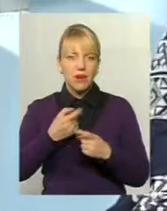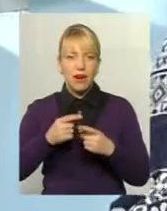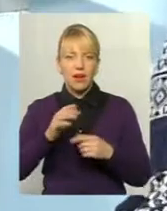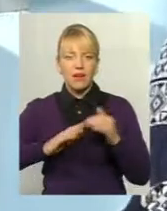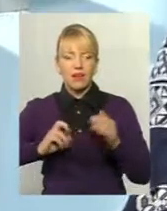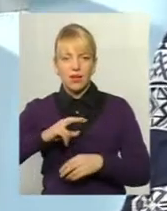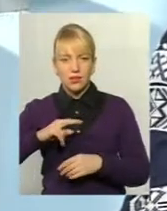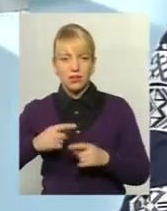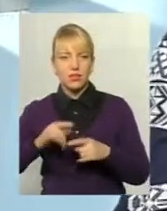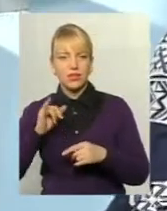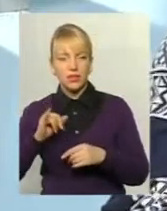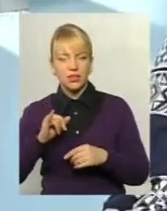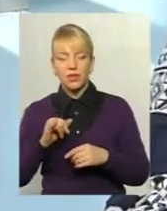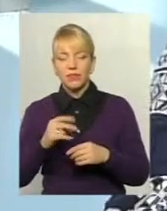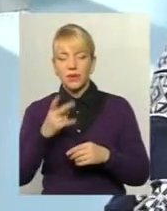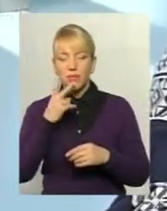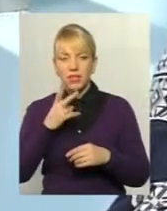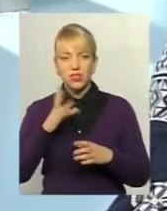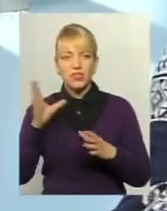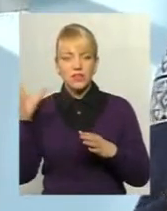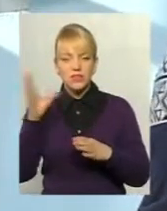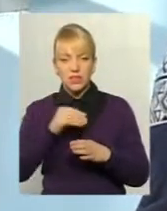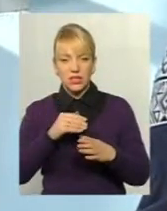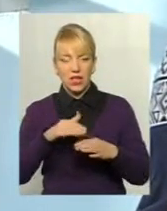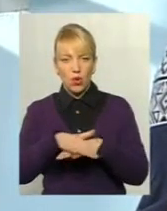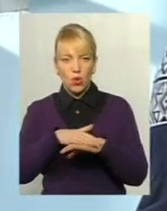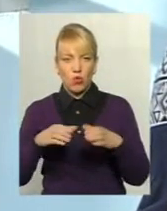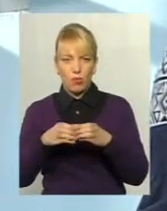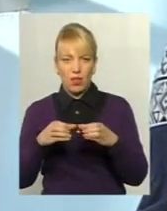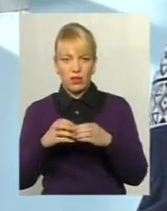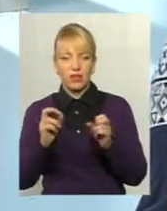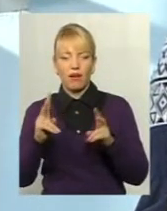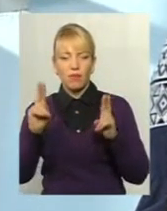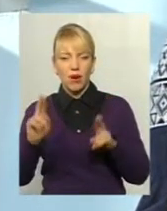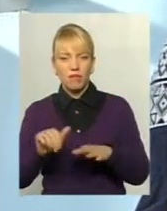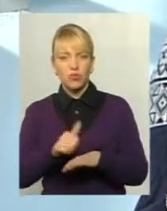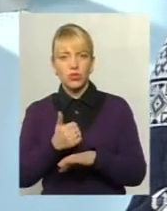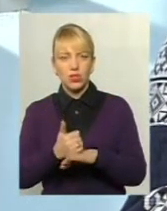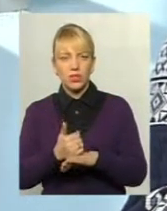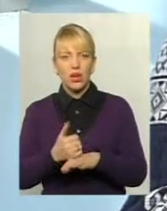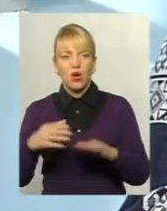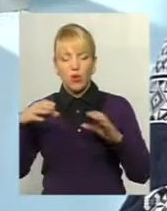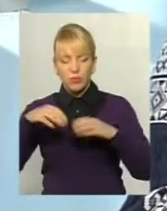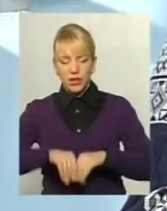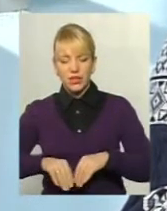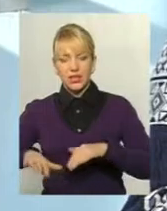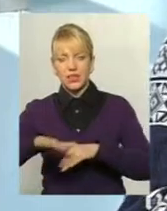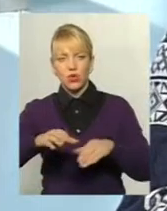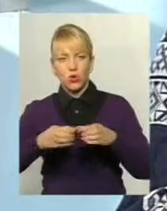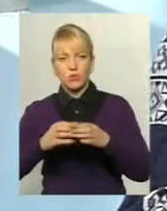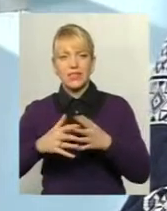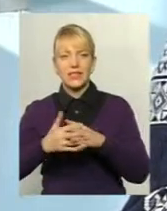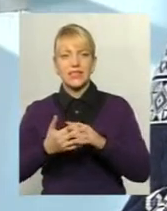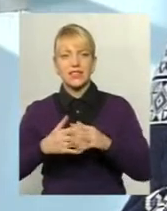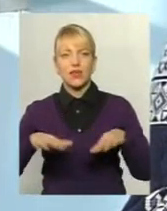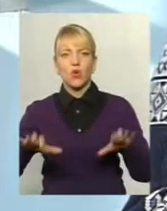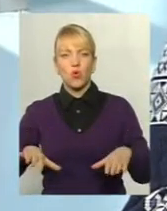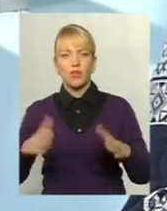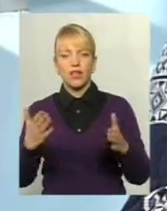сталого розвитку громади. Тому що, як правило, очолюють об'єднані територіальні громади сільські голови,